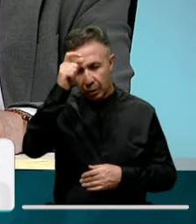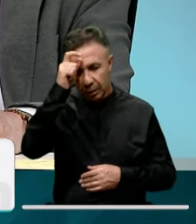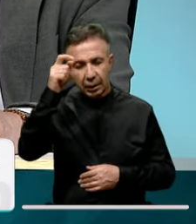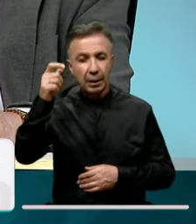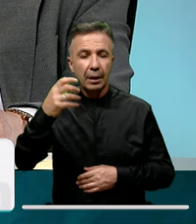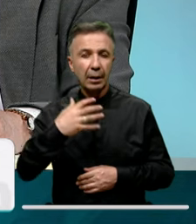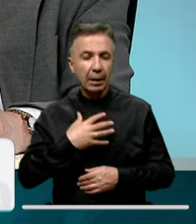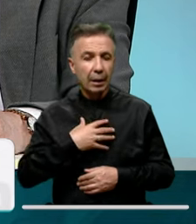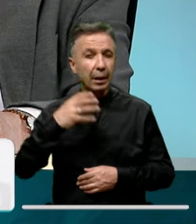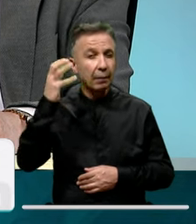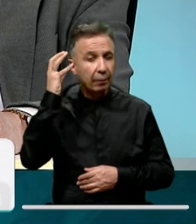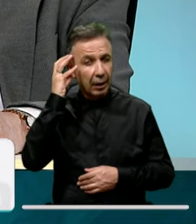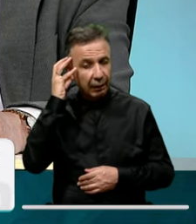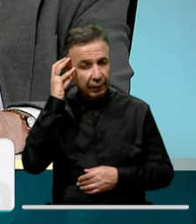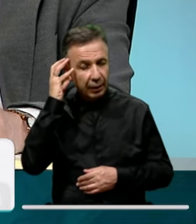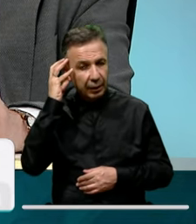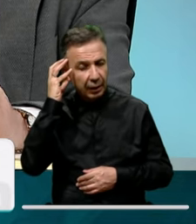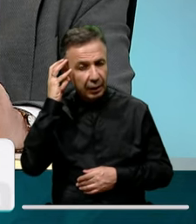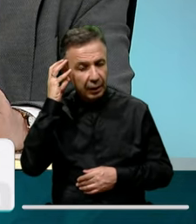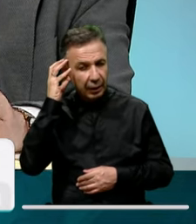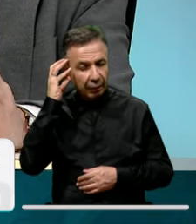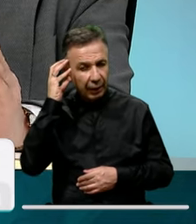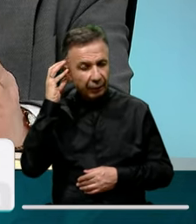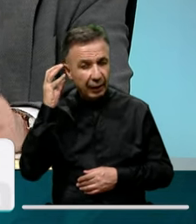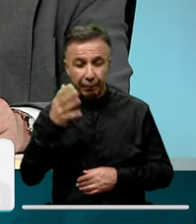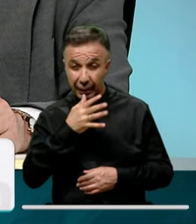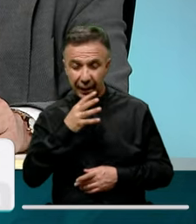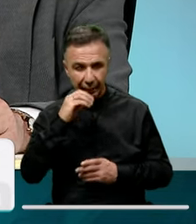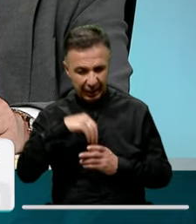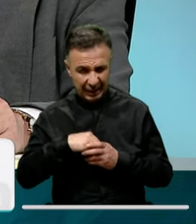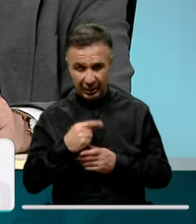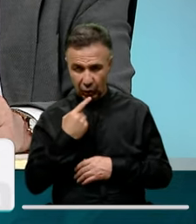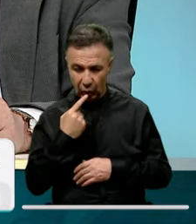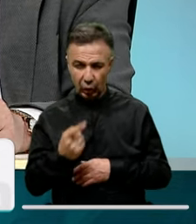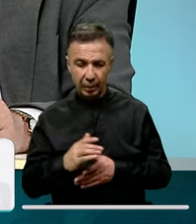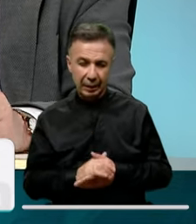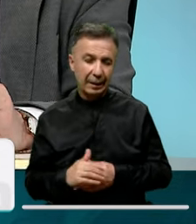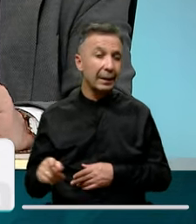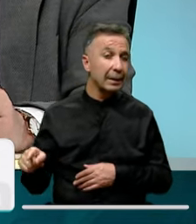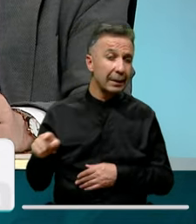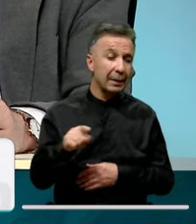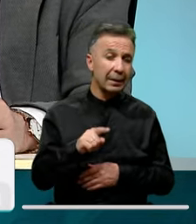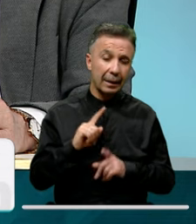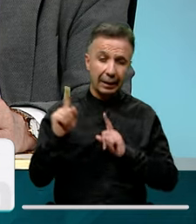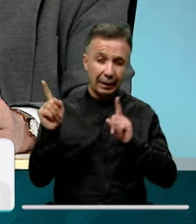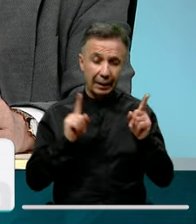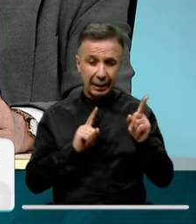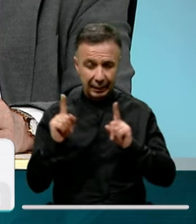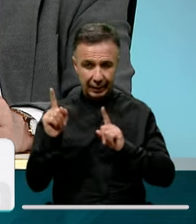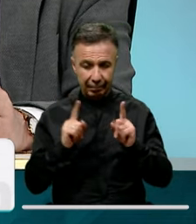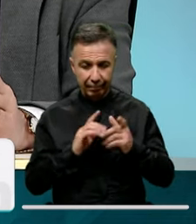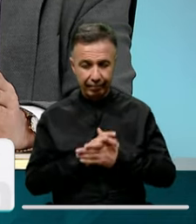Türkiye Diyanet Vakfı'nın uygulamasını baz alarak söylüyorum ki sizin mobil uygulama